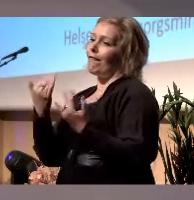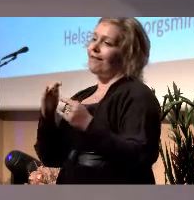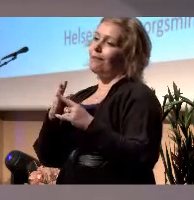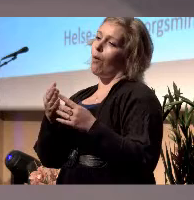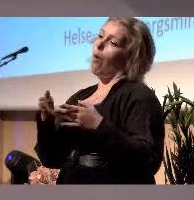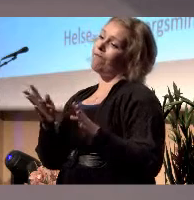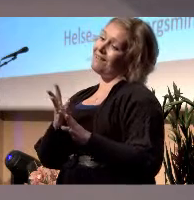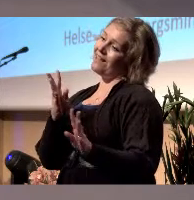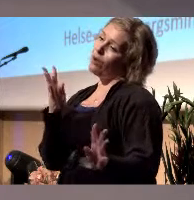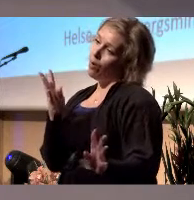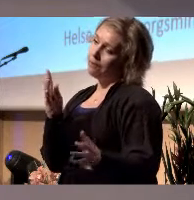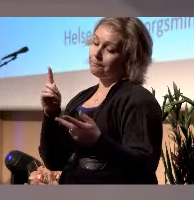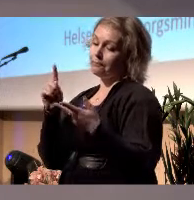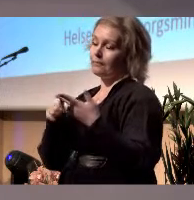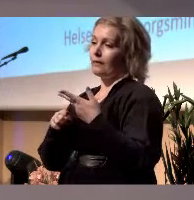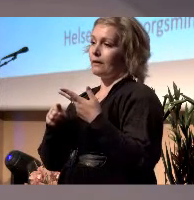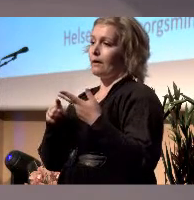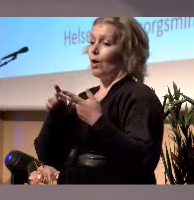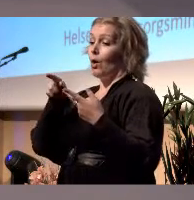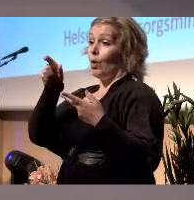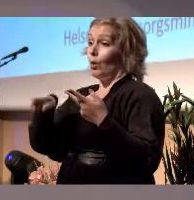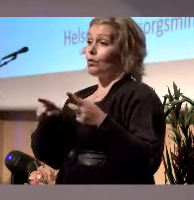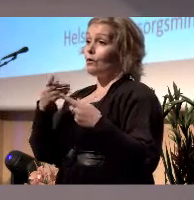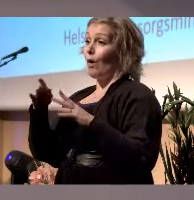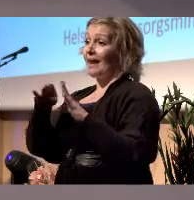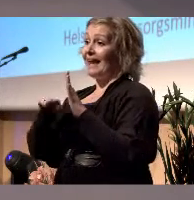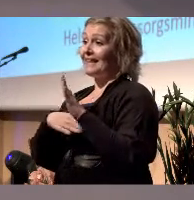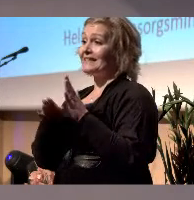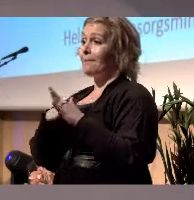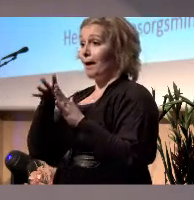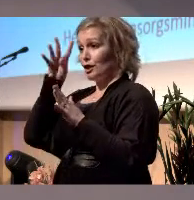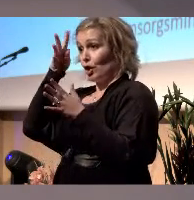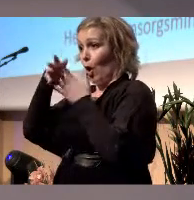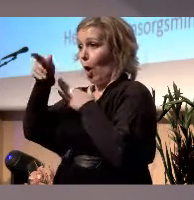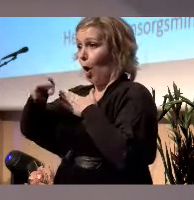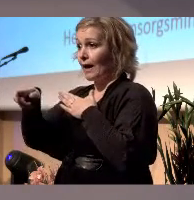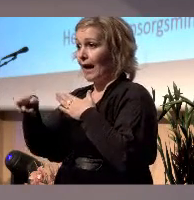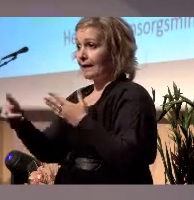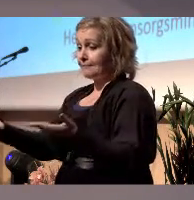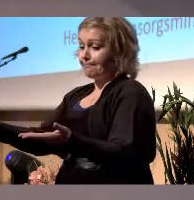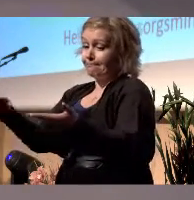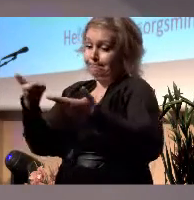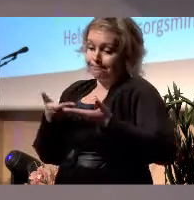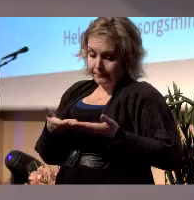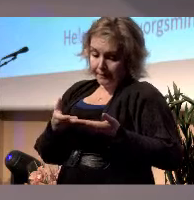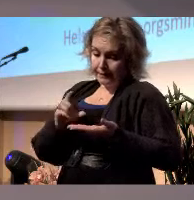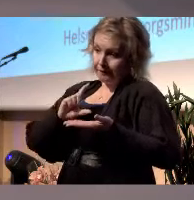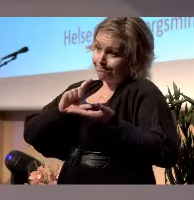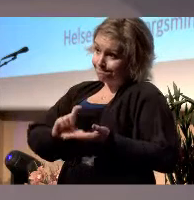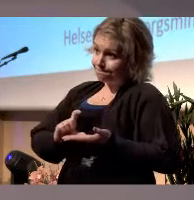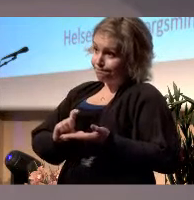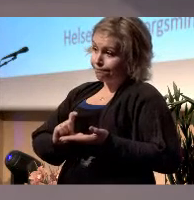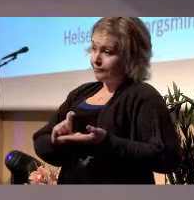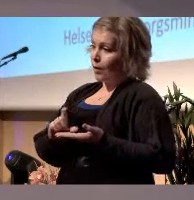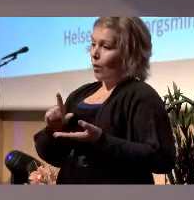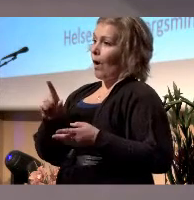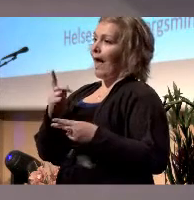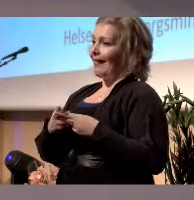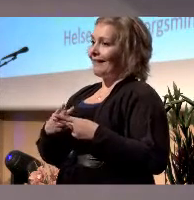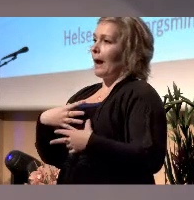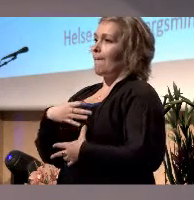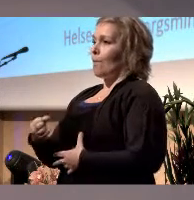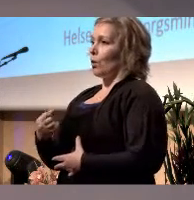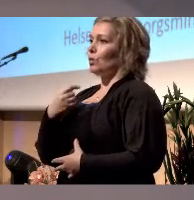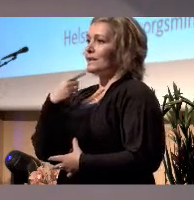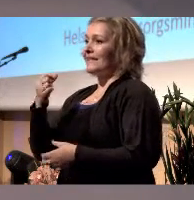køen. Hun som får en liste med psykologer stukket i hånda, når omsider har tatt mot til seg å